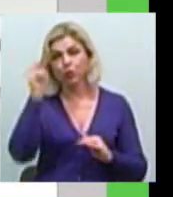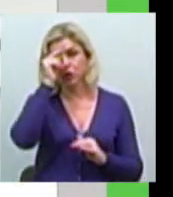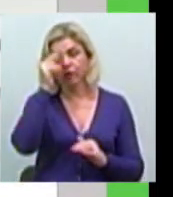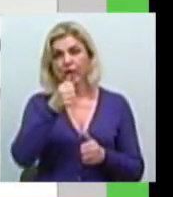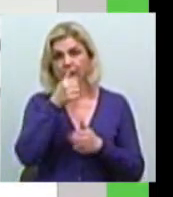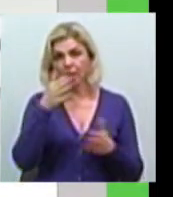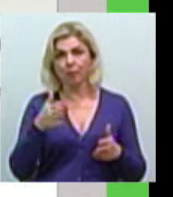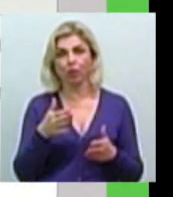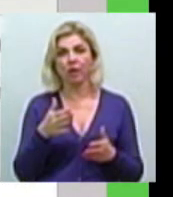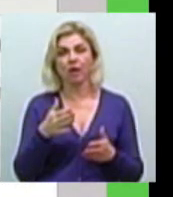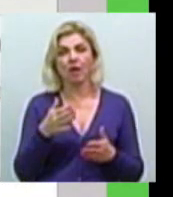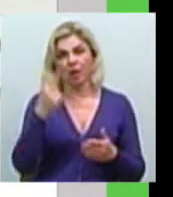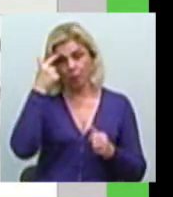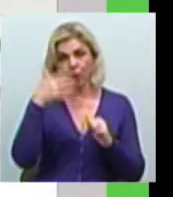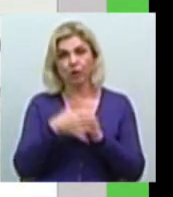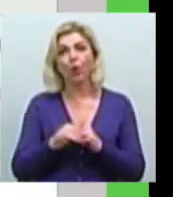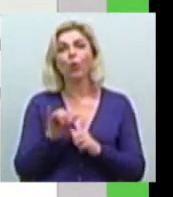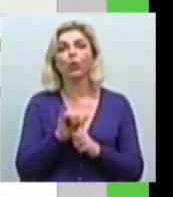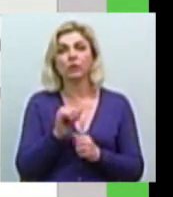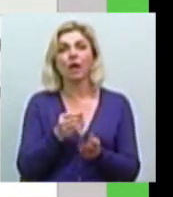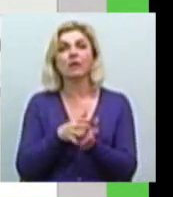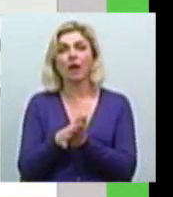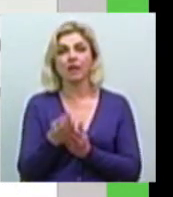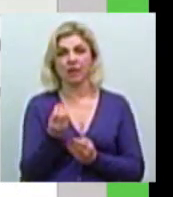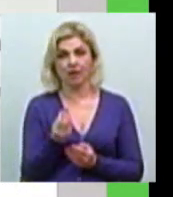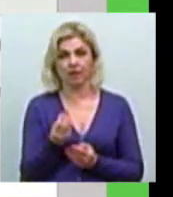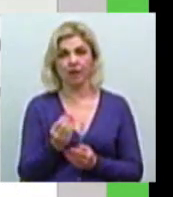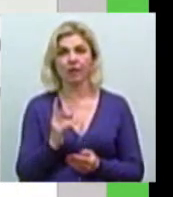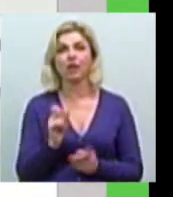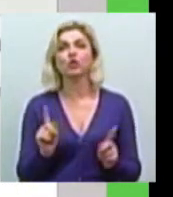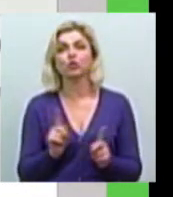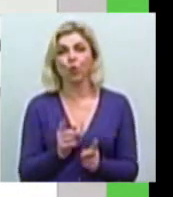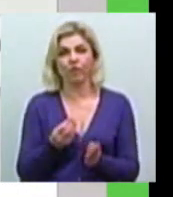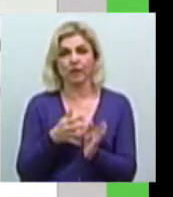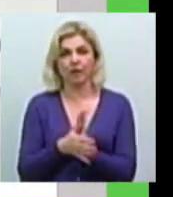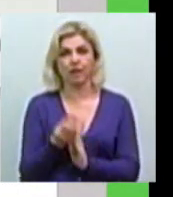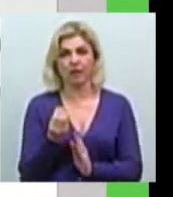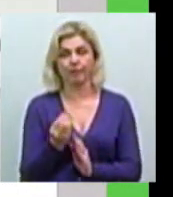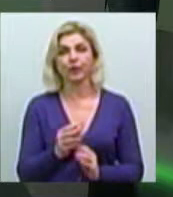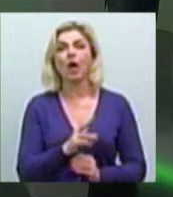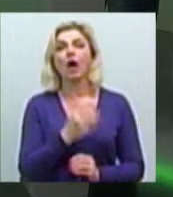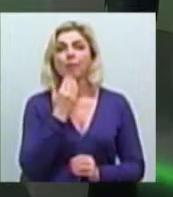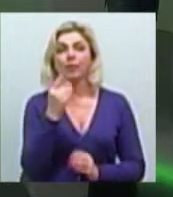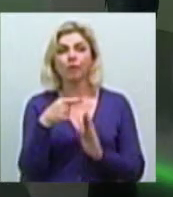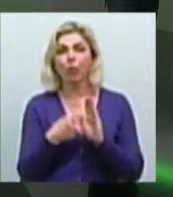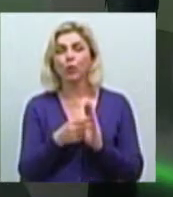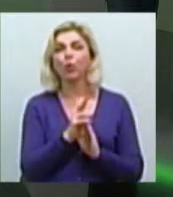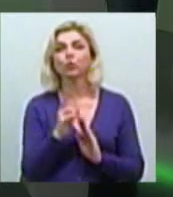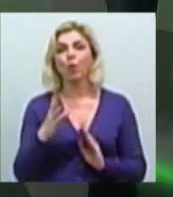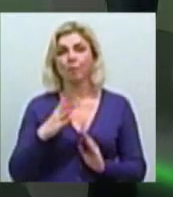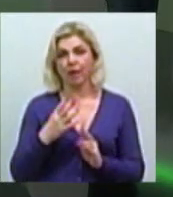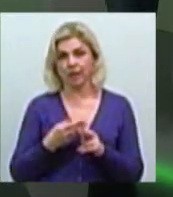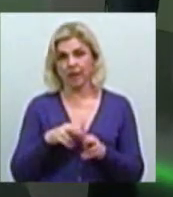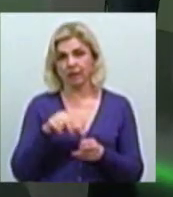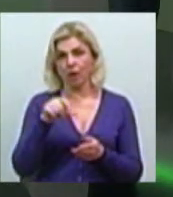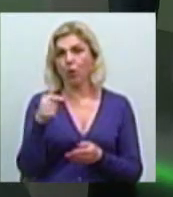могли зорієнтуватись, куди йдуть кошти і на що вони витрачаються. А хто був у цій ініціативній групі? Що це за громадяни